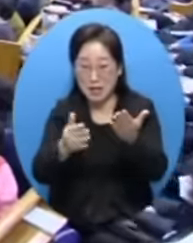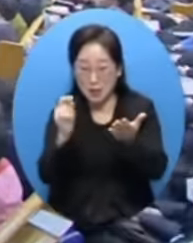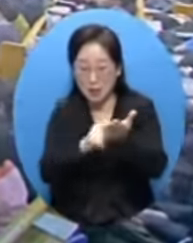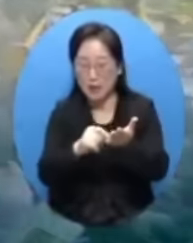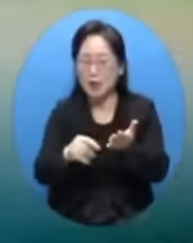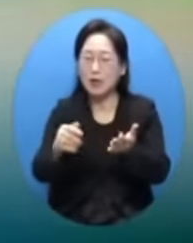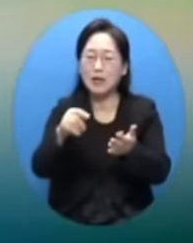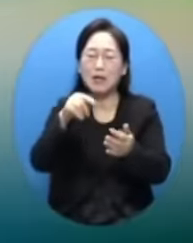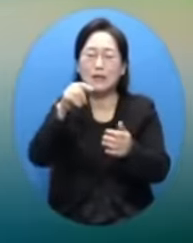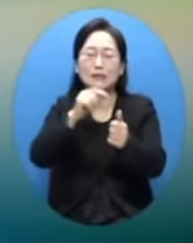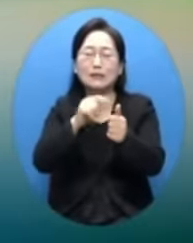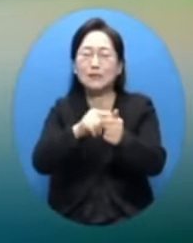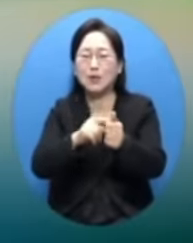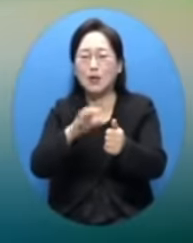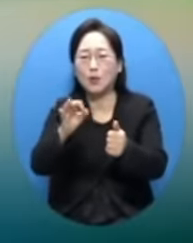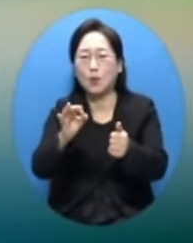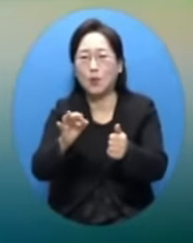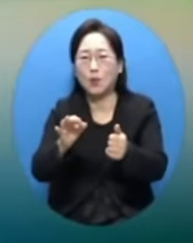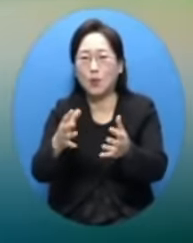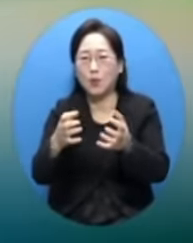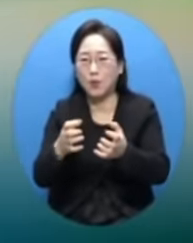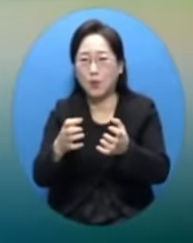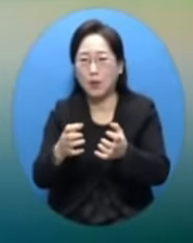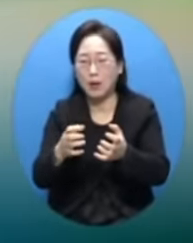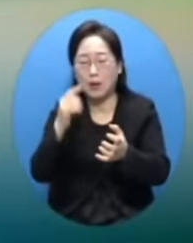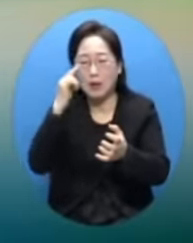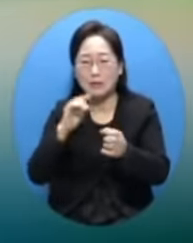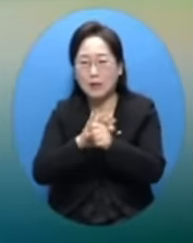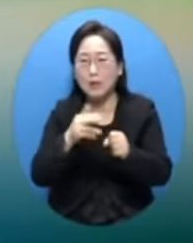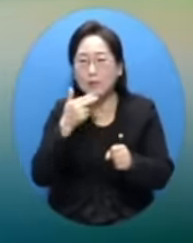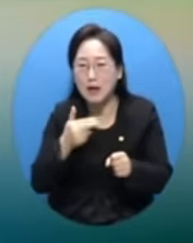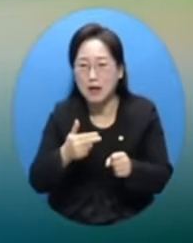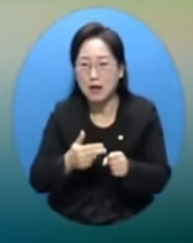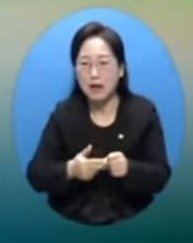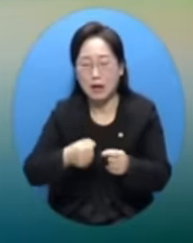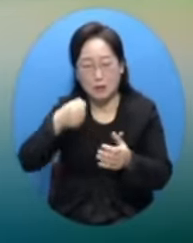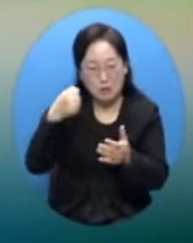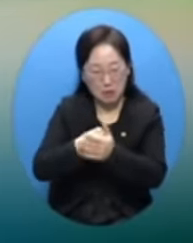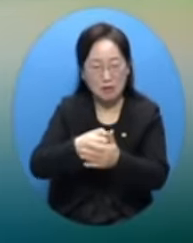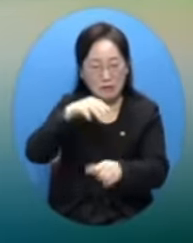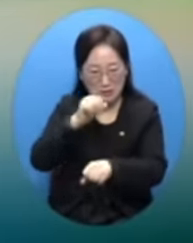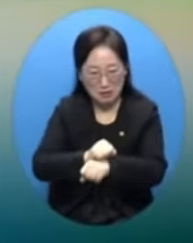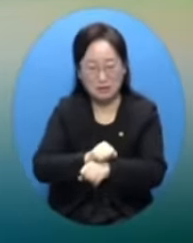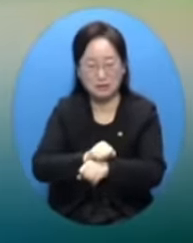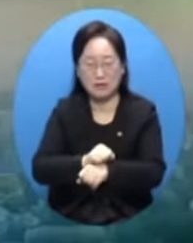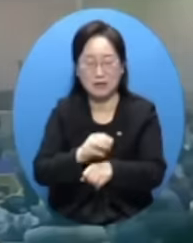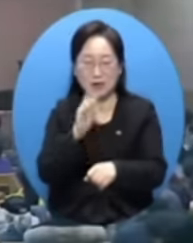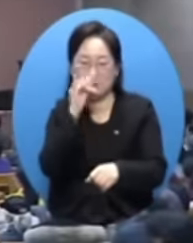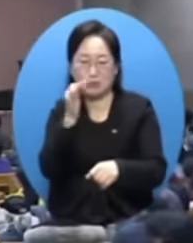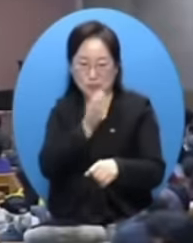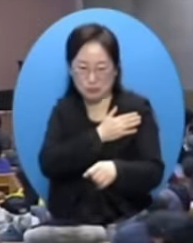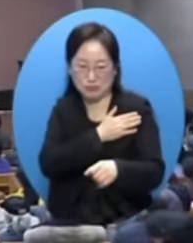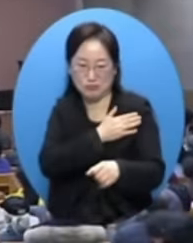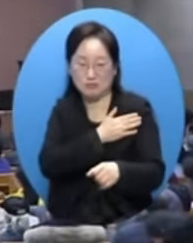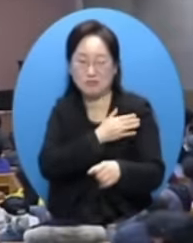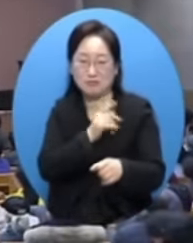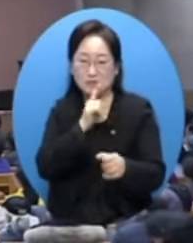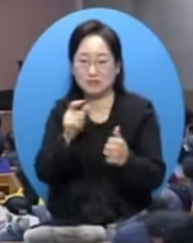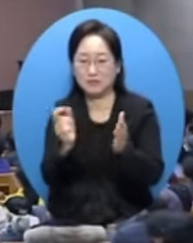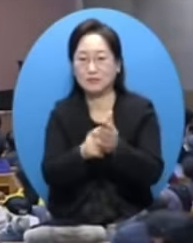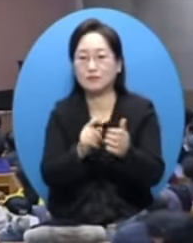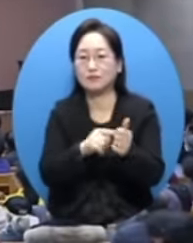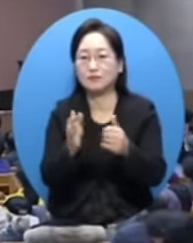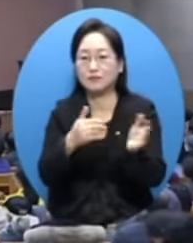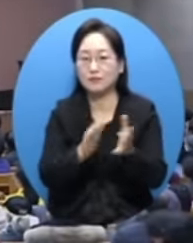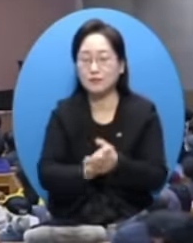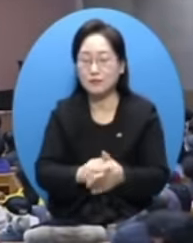무자비하며 결단 있는 가라고 그를 평가하기도 했습니다 1997년에 dfs 면세점을 매하는